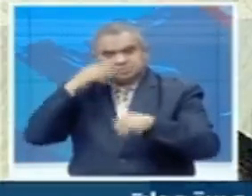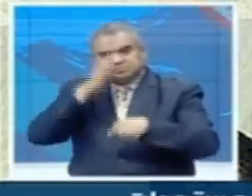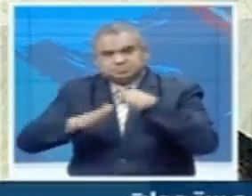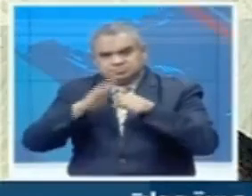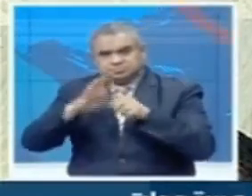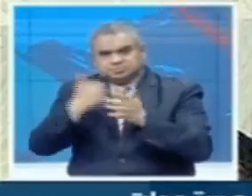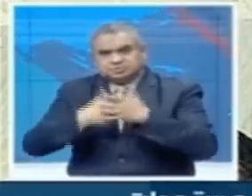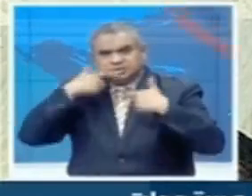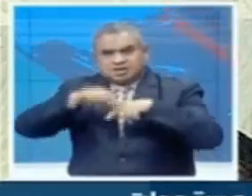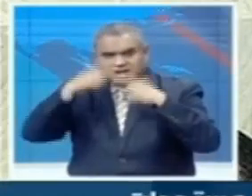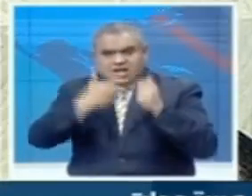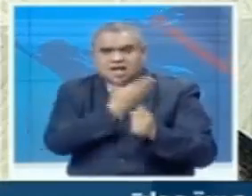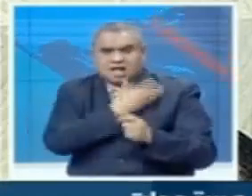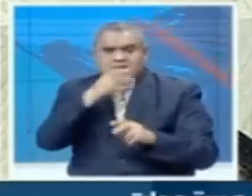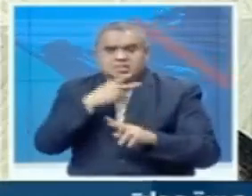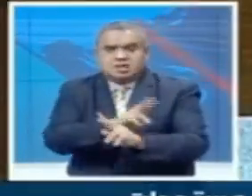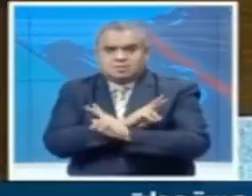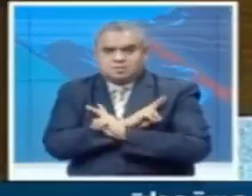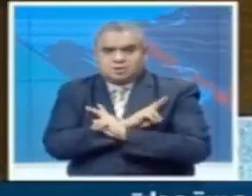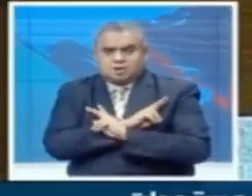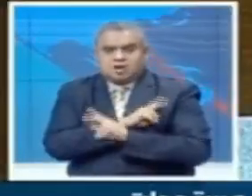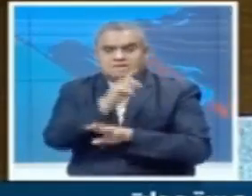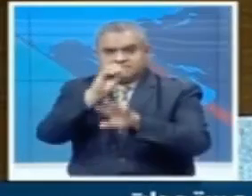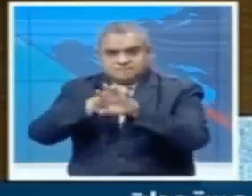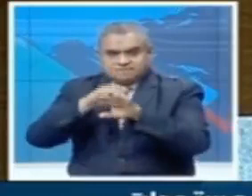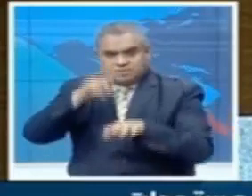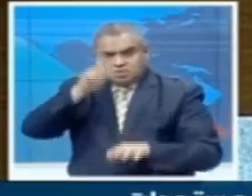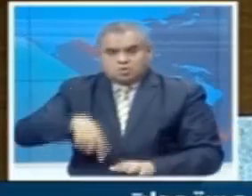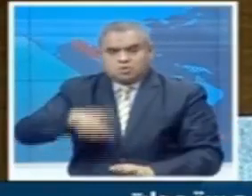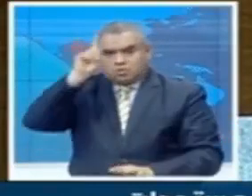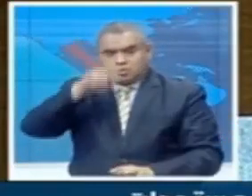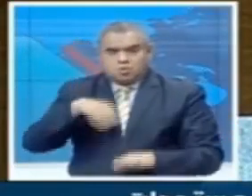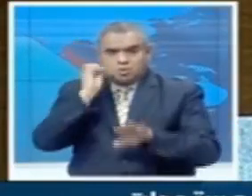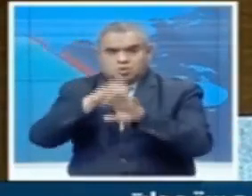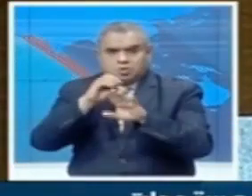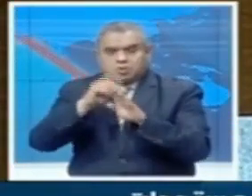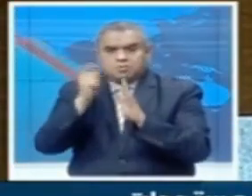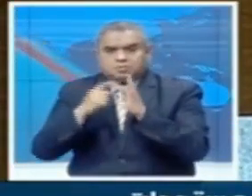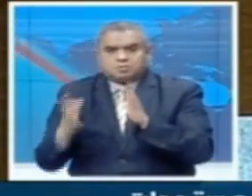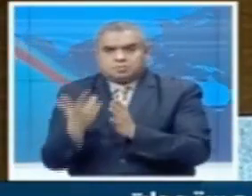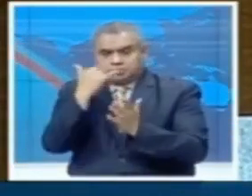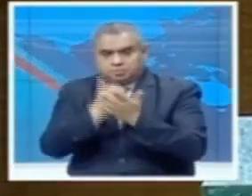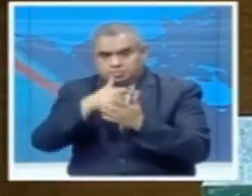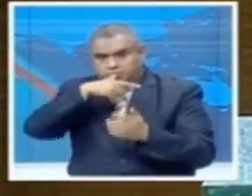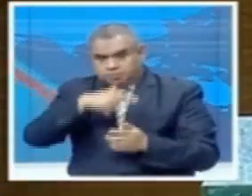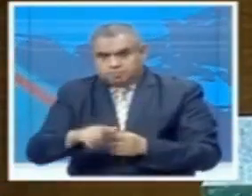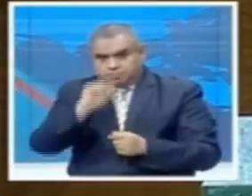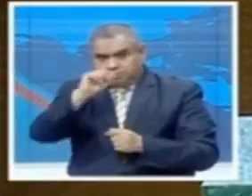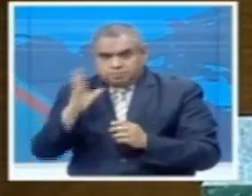وحرب الإبادة في قطاع غزة. المطلوب اليوم وبكل إلحاح أيها السادة هو ما